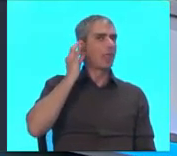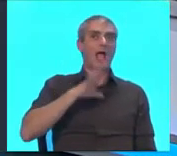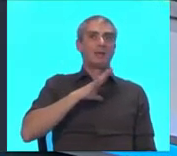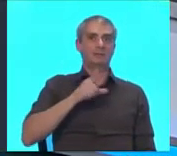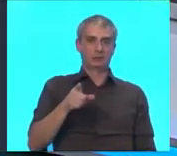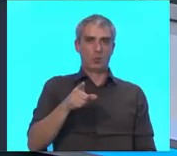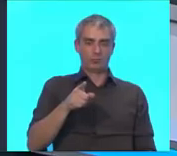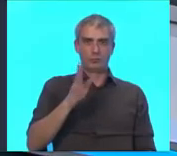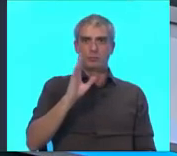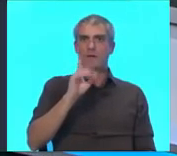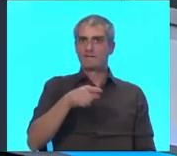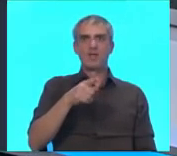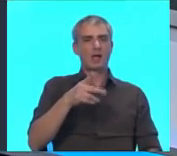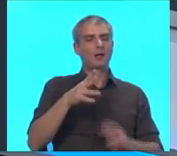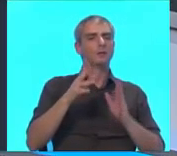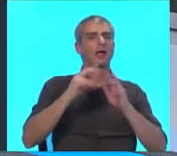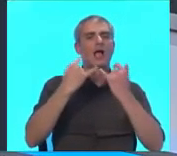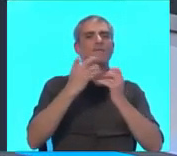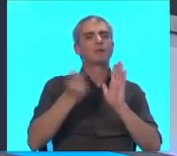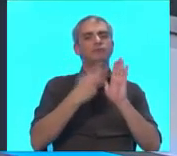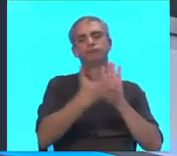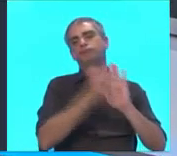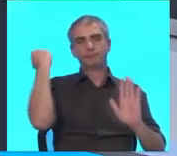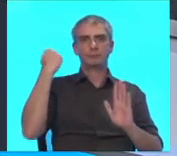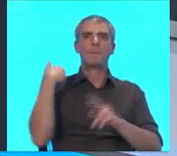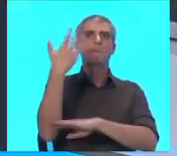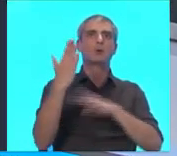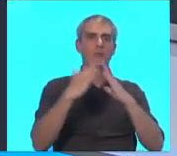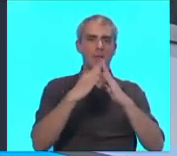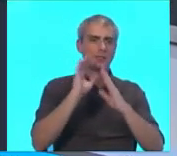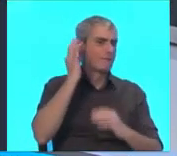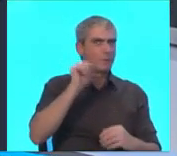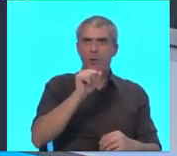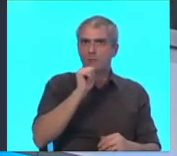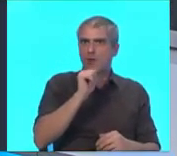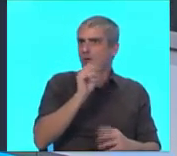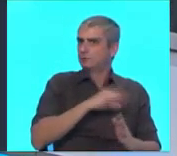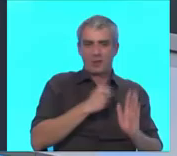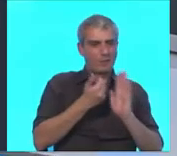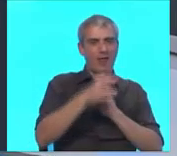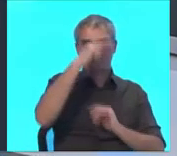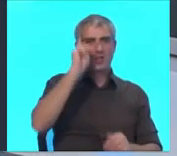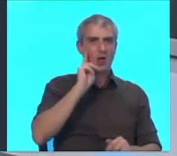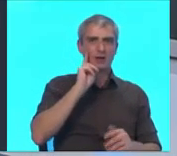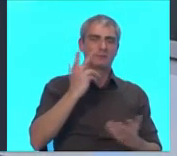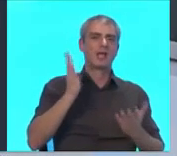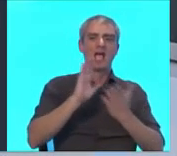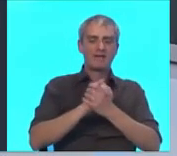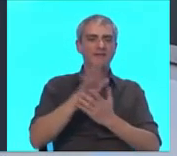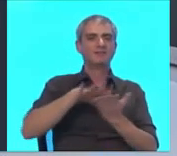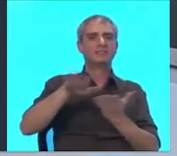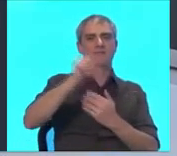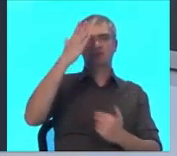הרווחה דורשות להוציא אותה למסגרת מחוץ לבית, אבל א' לא מוכנה לוותר על ההורים, החברים וגם הסביבה